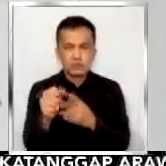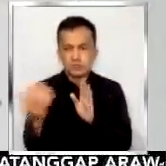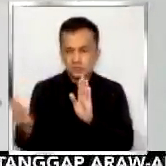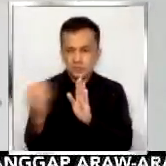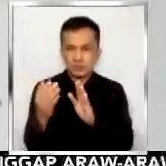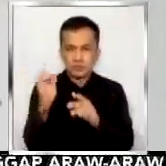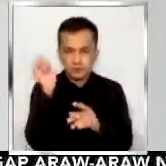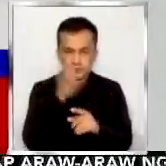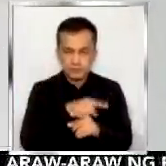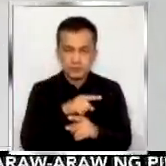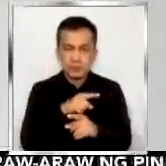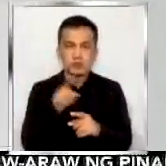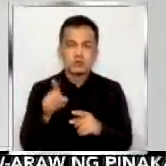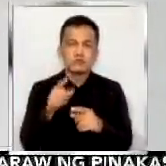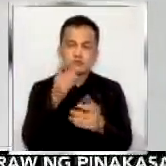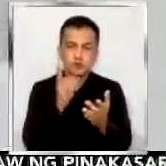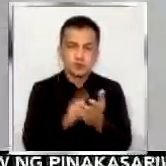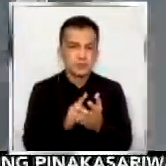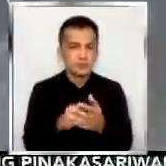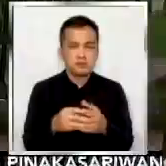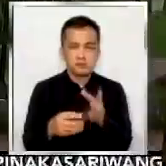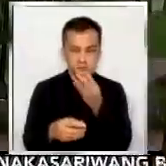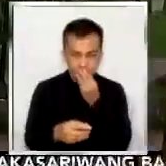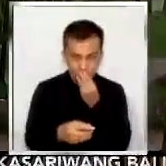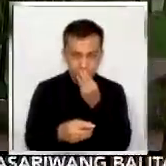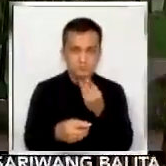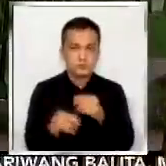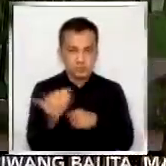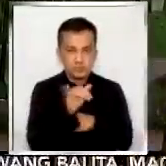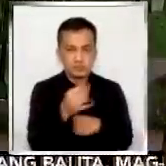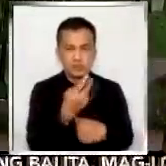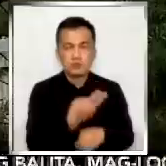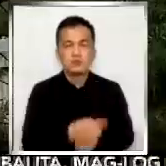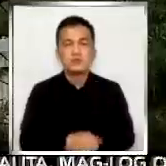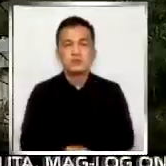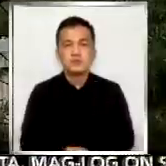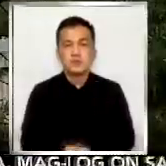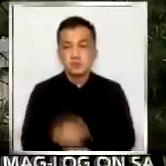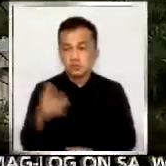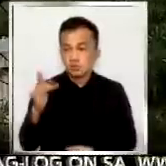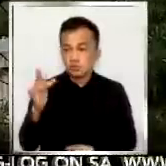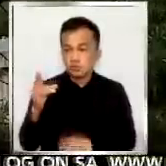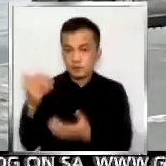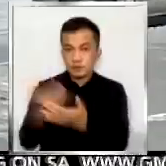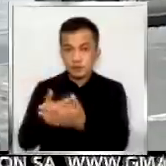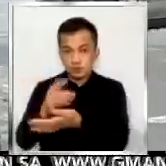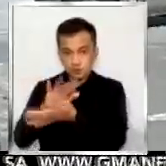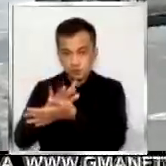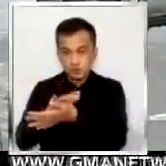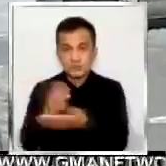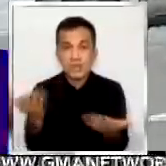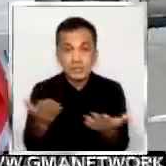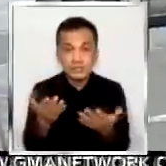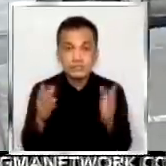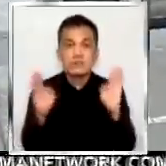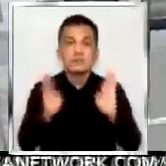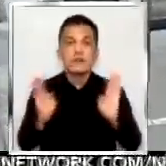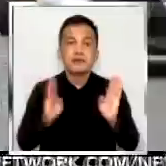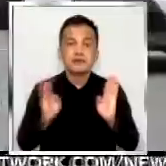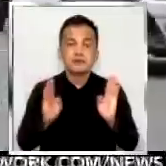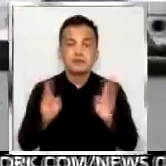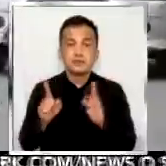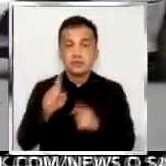documents. Wala pa silang pahayag. 25 new cases naman ang naitala sa Baguio City, isa ang bagong talang